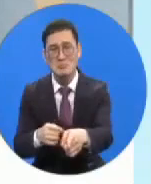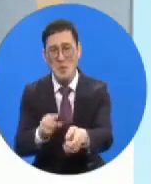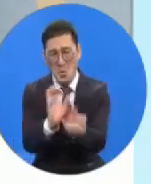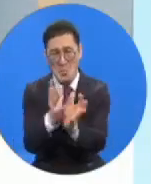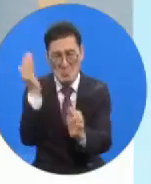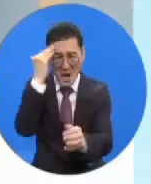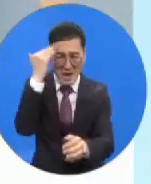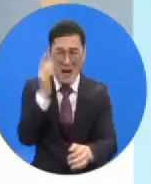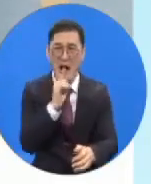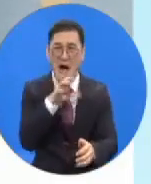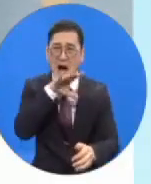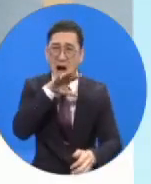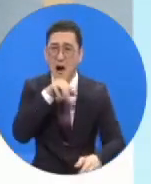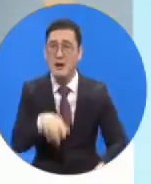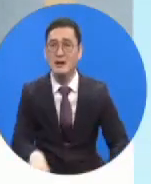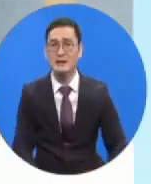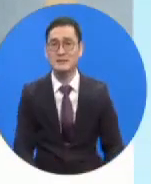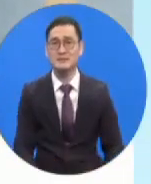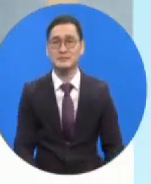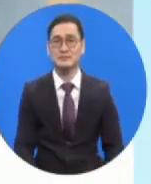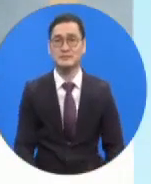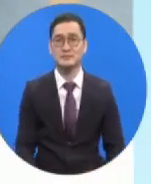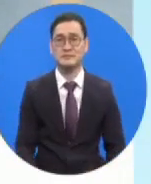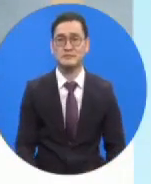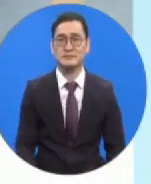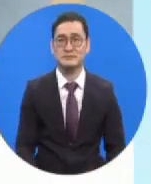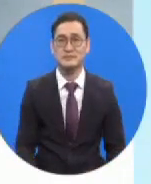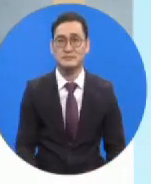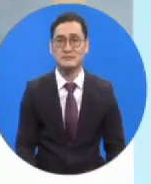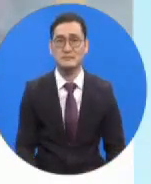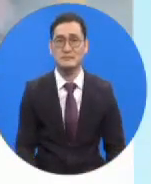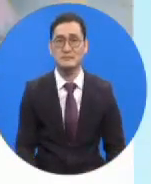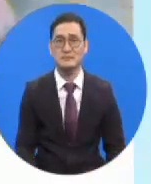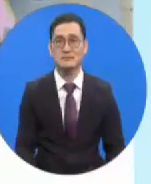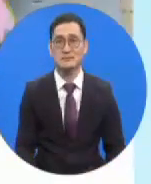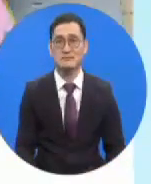언젠가부터 일부 보수 집단의 질패, 일부 보수 집단의 주장